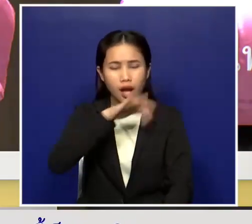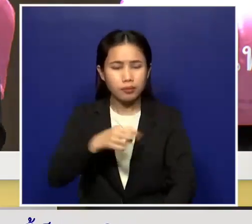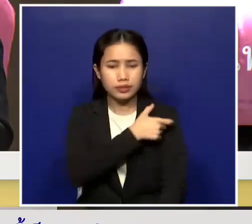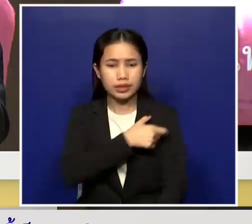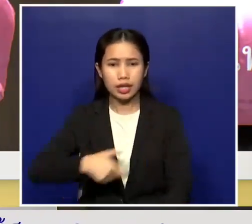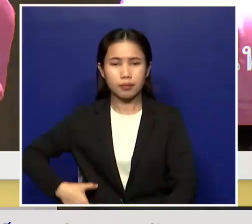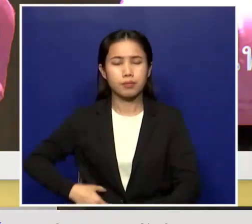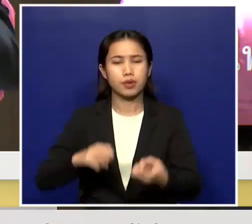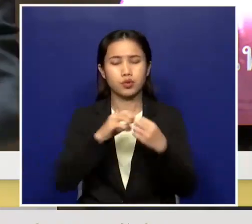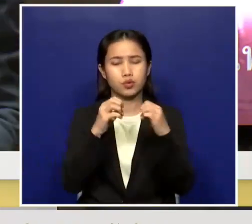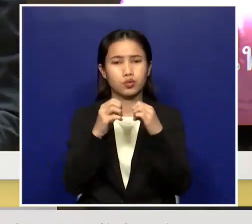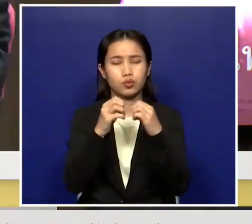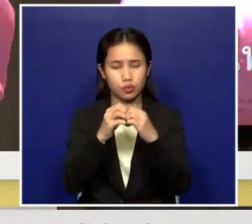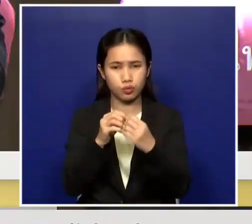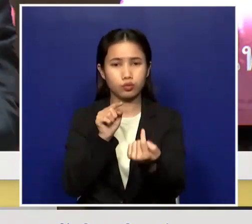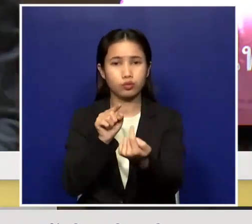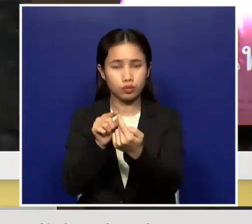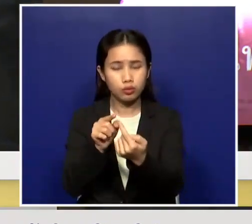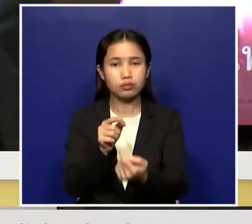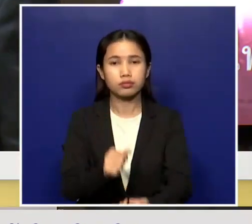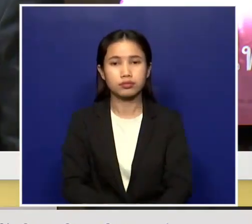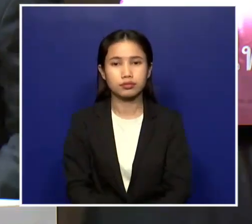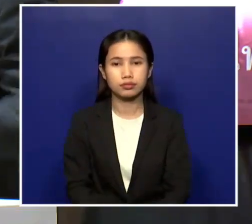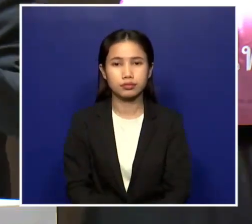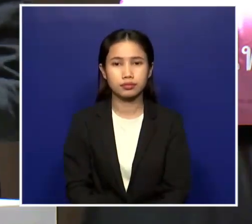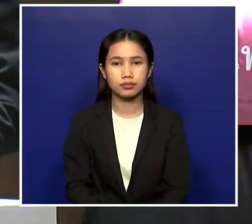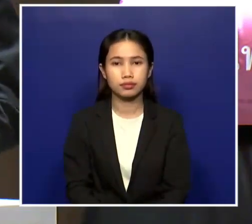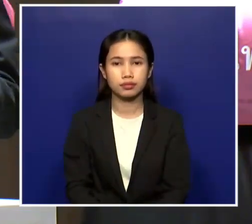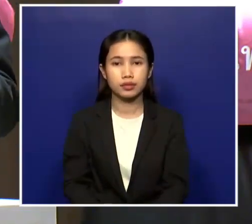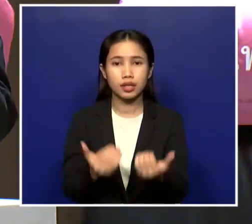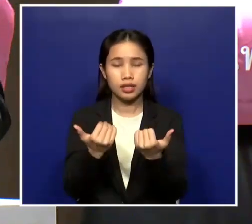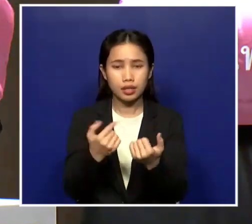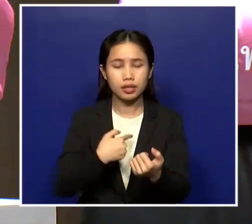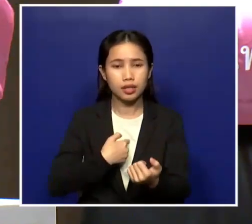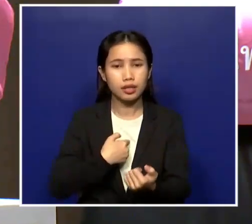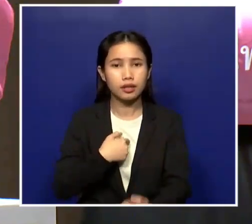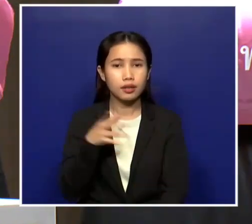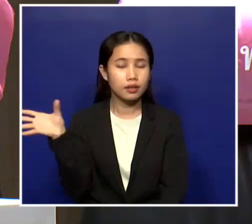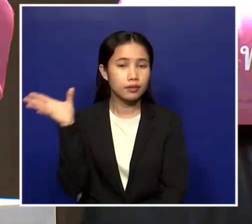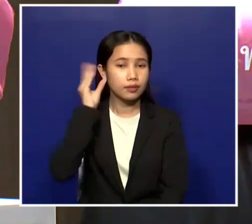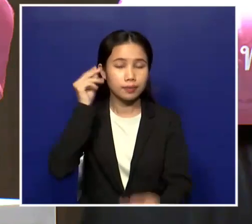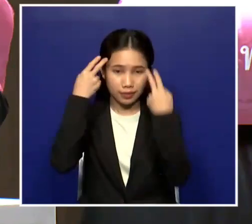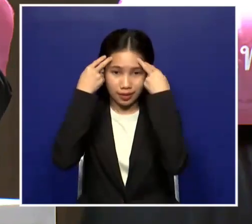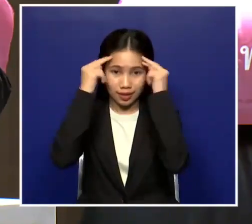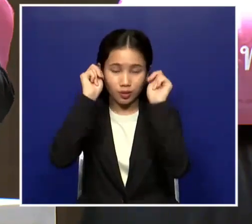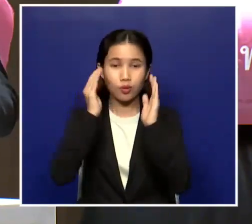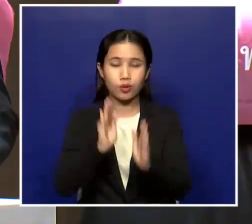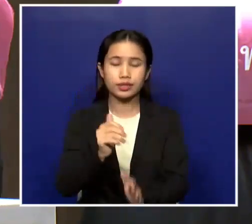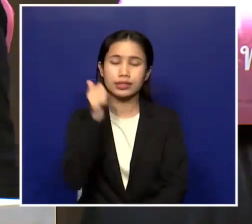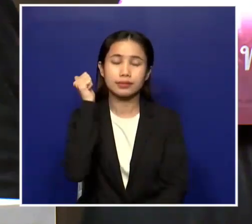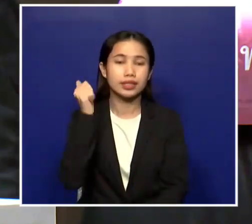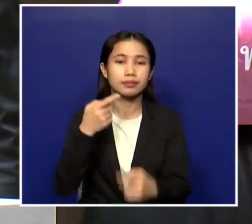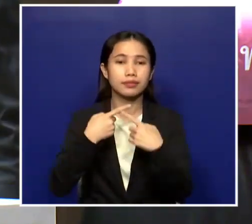งแล้วตัวเองก็ลอยตัวลอยนวลนี่คือสิ่งที่ผมได้ฟังสะท้อนจากอดีตนายกที่ผมเคารพรักทั้งนั้นเล